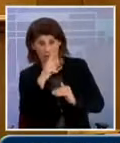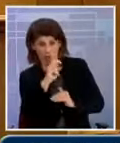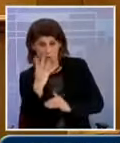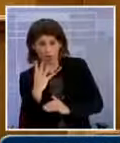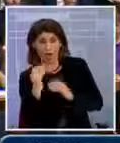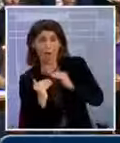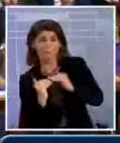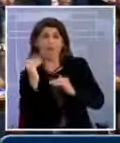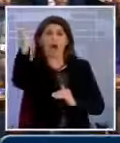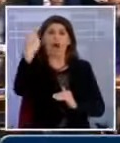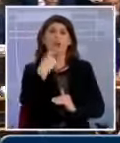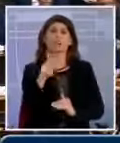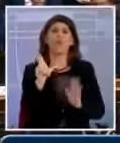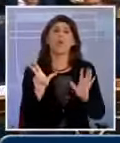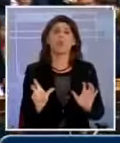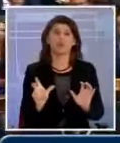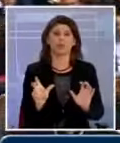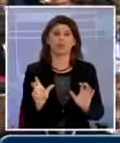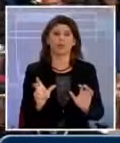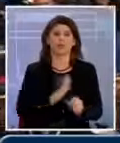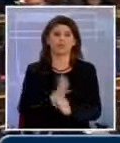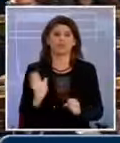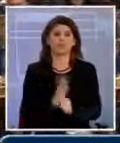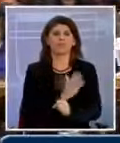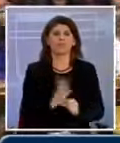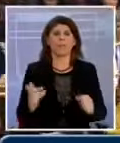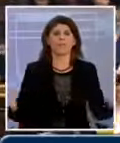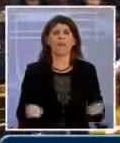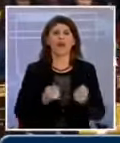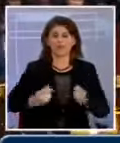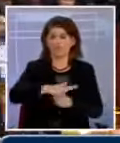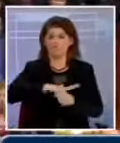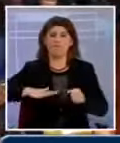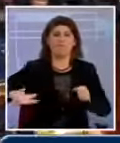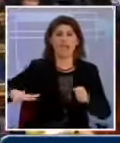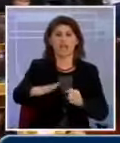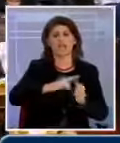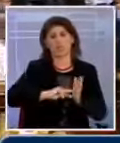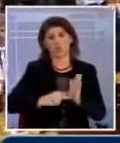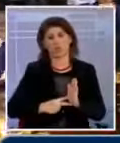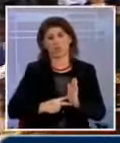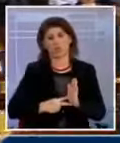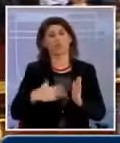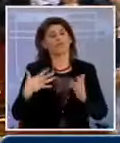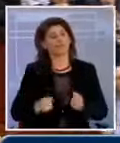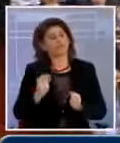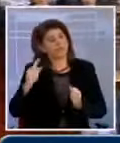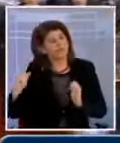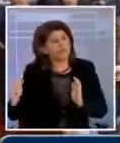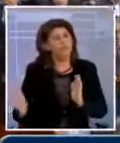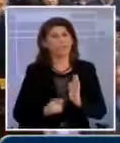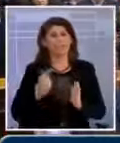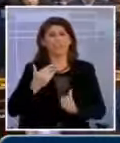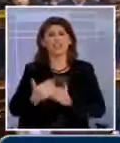180%. Ενώ διαλύθηκε η παραγωγική βάση της οικονομίας μας, υπήρξε μια πρωτοφανής